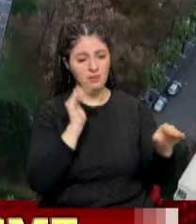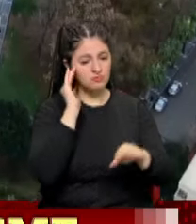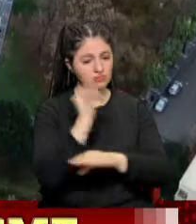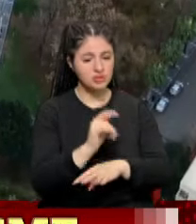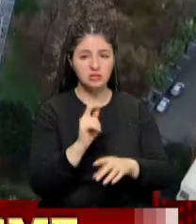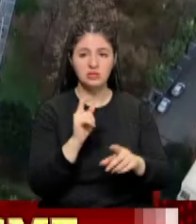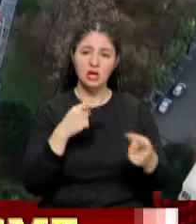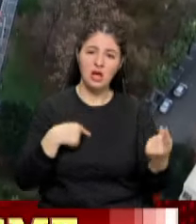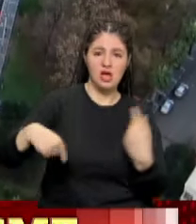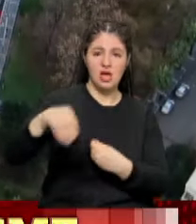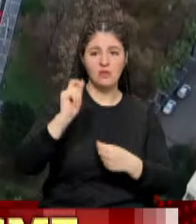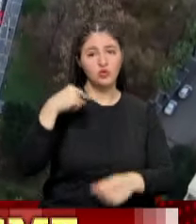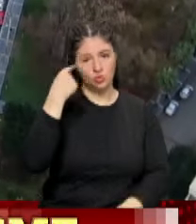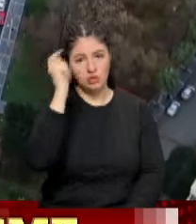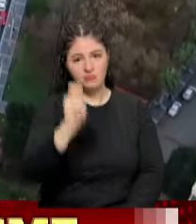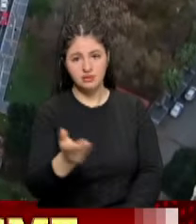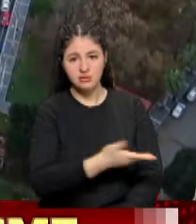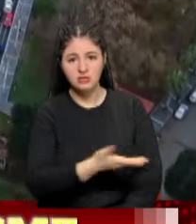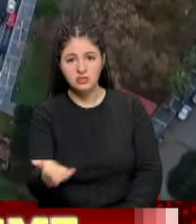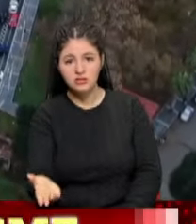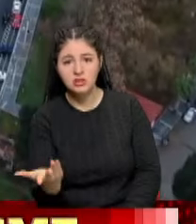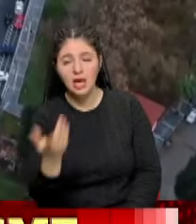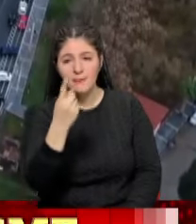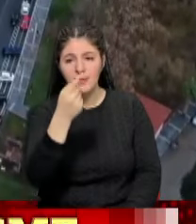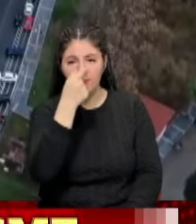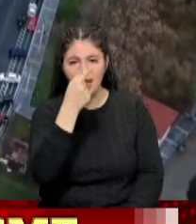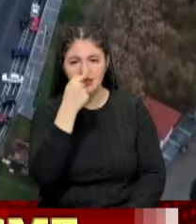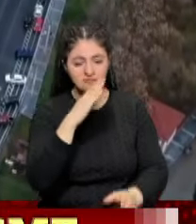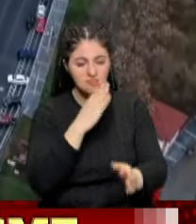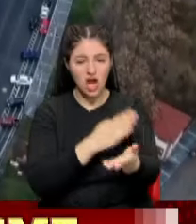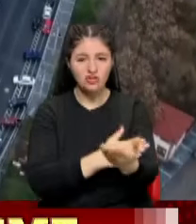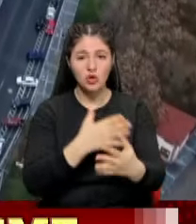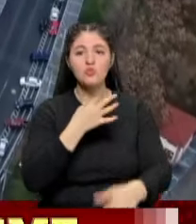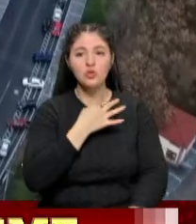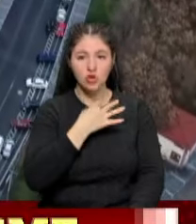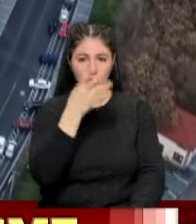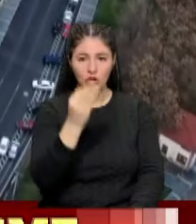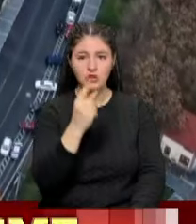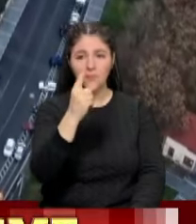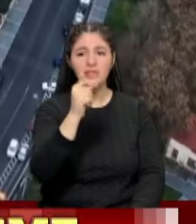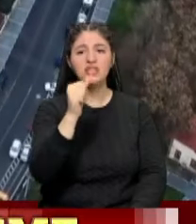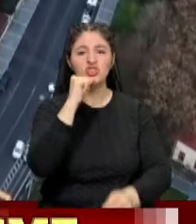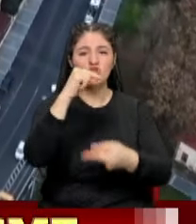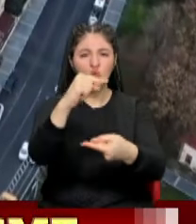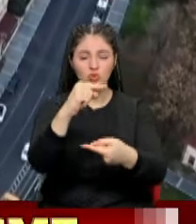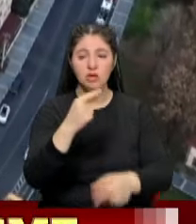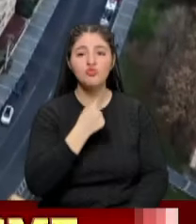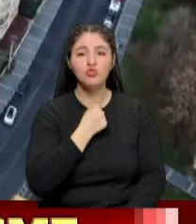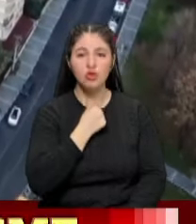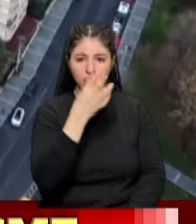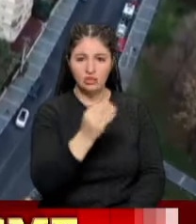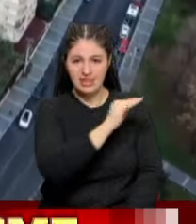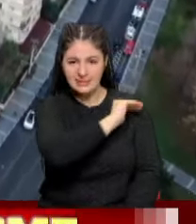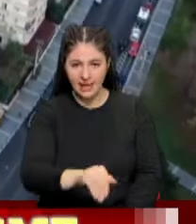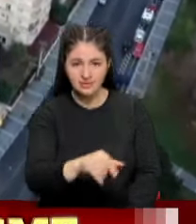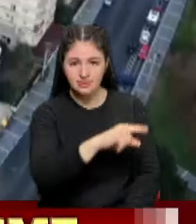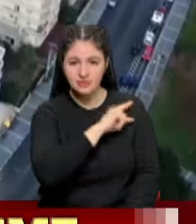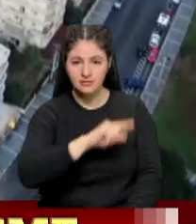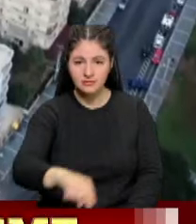yerine koysun ve düşünsün. Bir bez parçasına muhtaç olsun, bir pet şişeye muhtaç olsun,